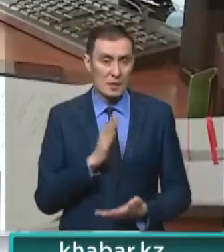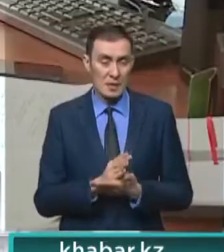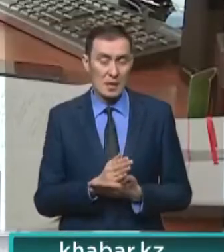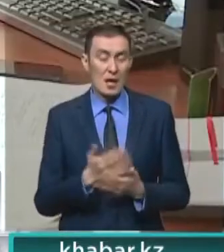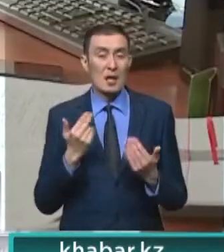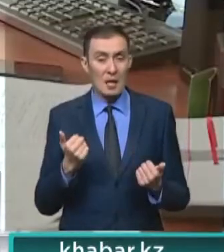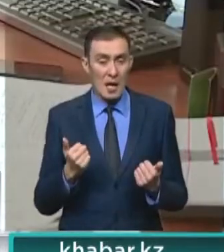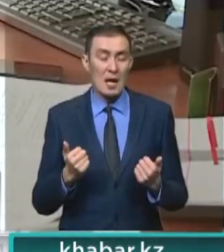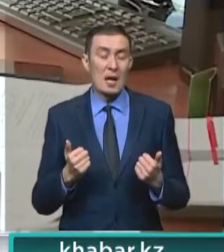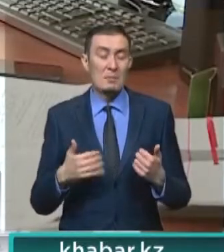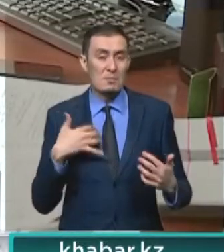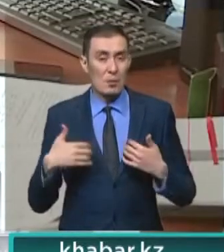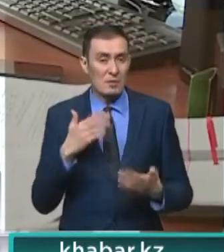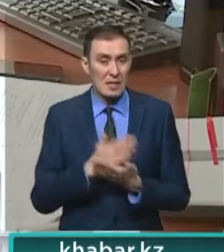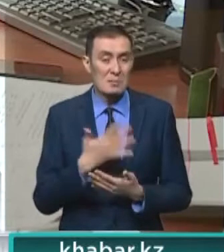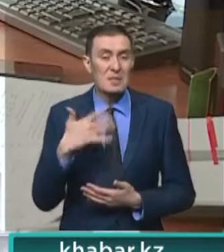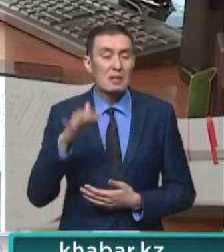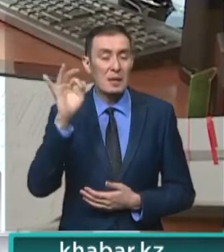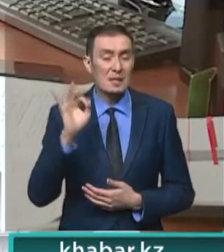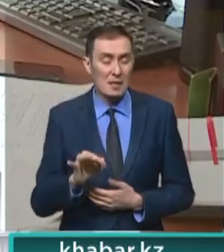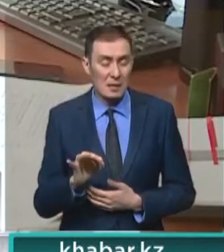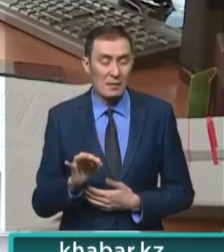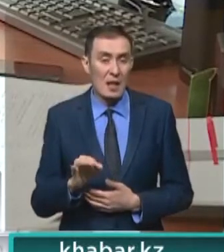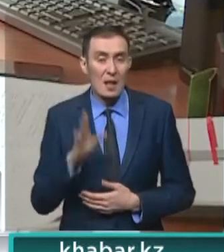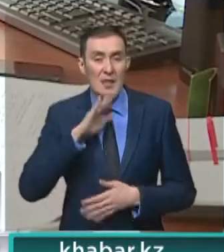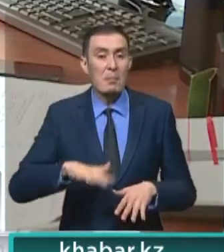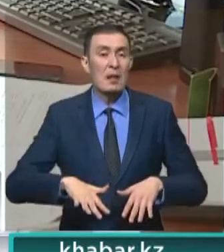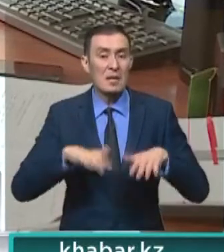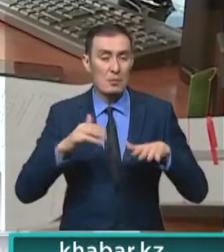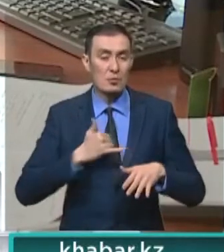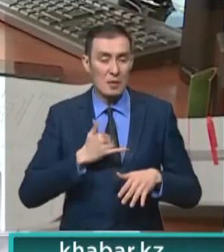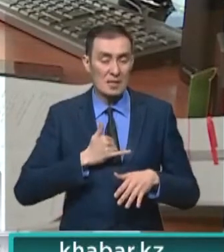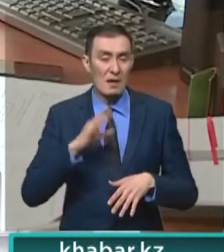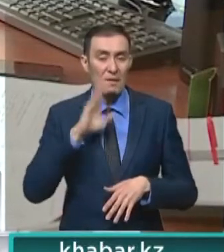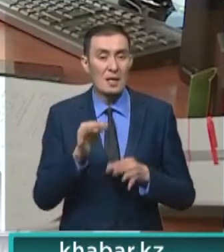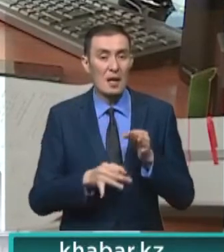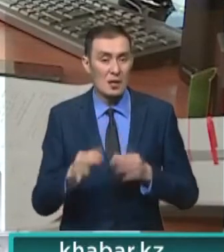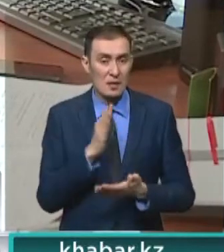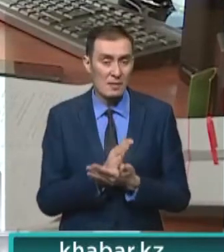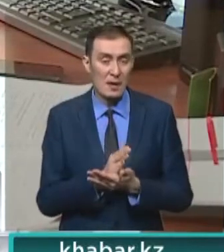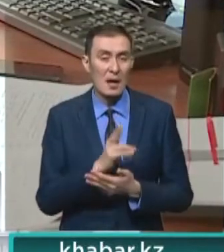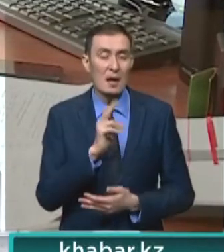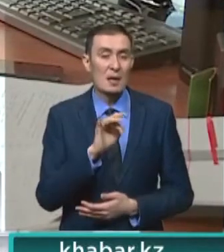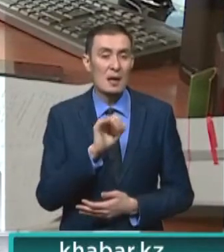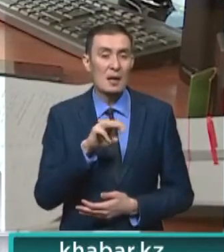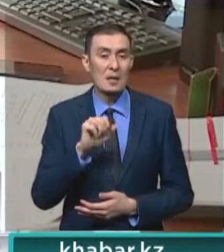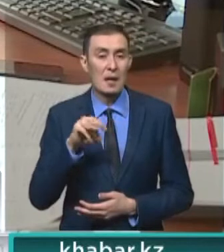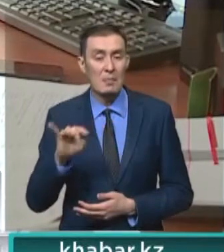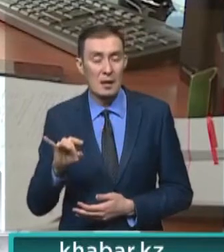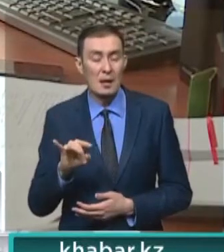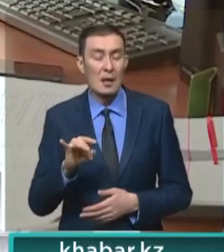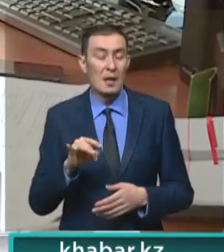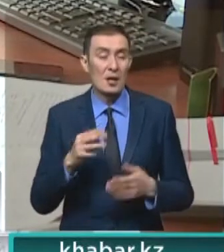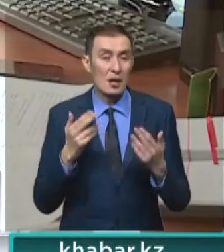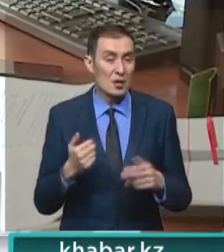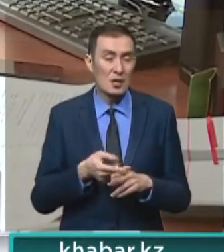конечно, бьет тревогу. Всего 50% наполняемость наших основных водохранилищ, это Каратамарская, Верхнетобольская.